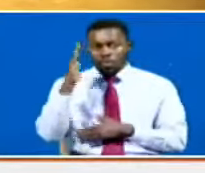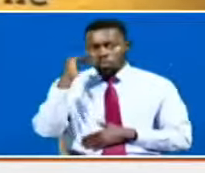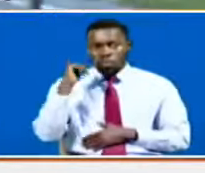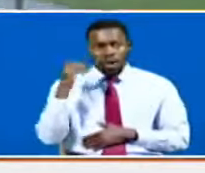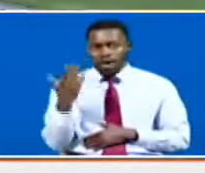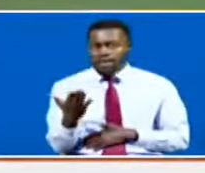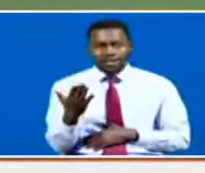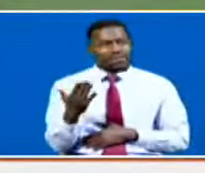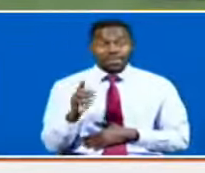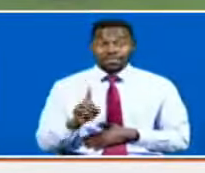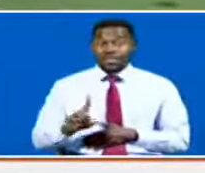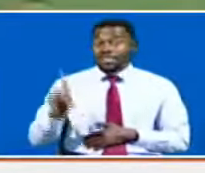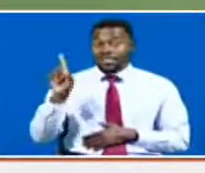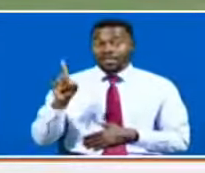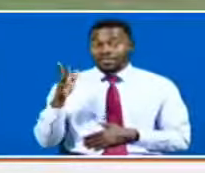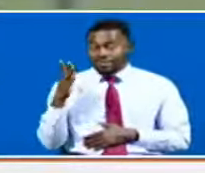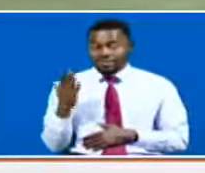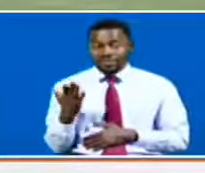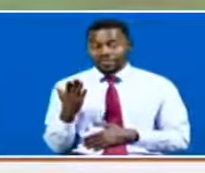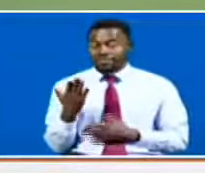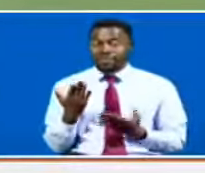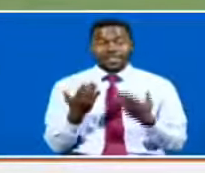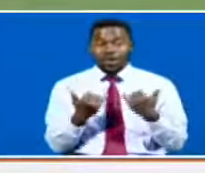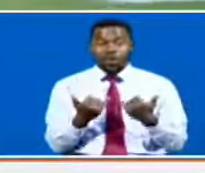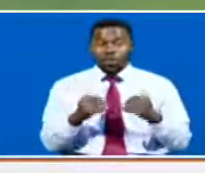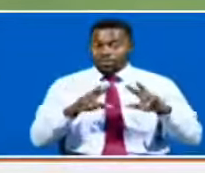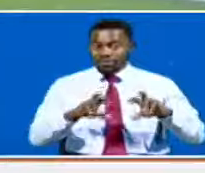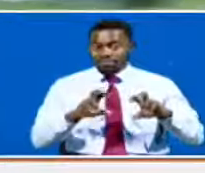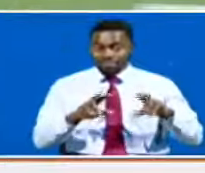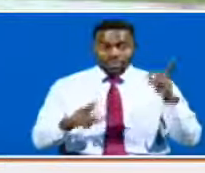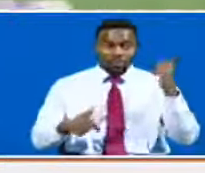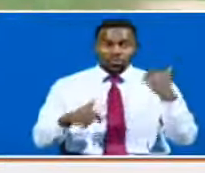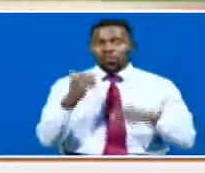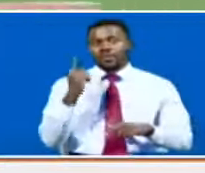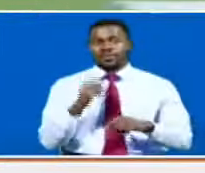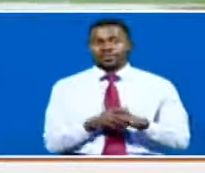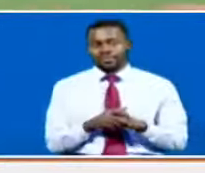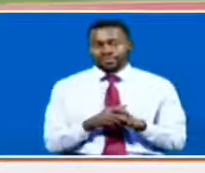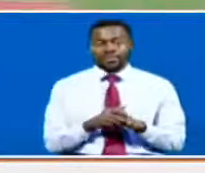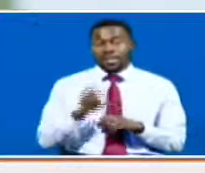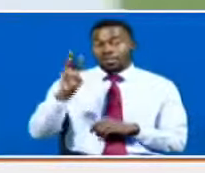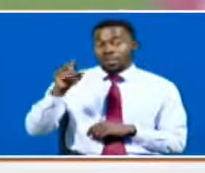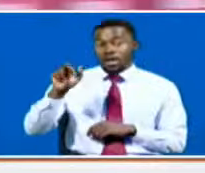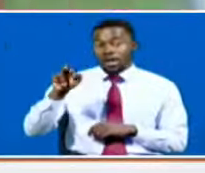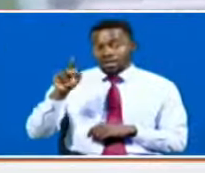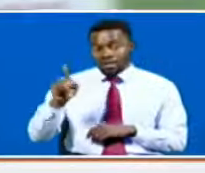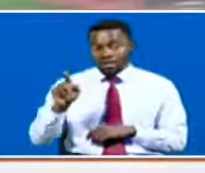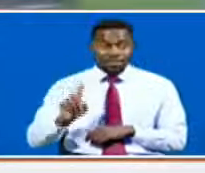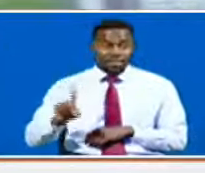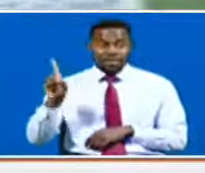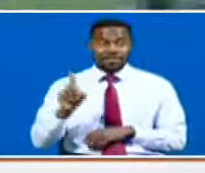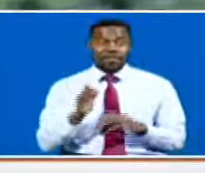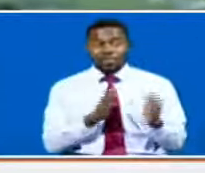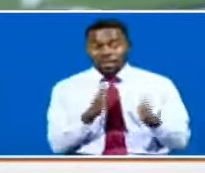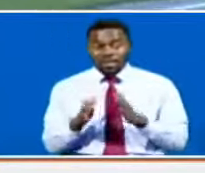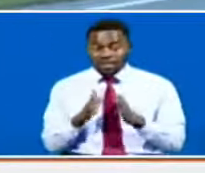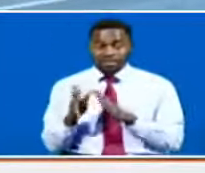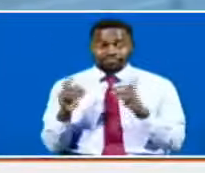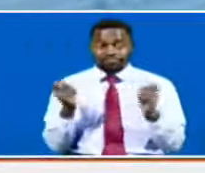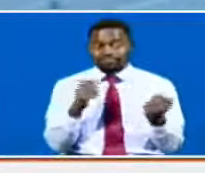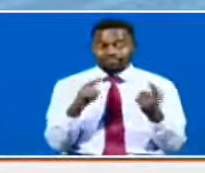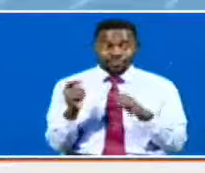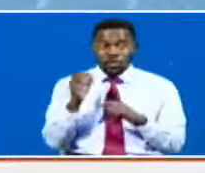ndilo tegemeo pekee alilotafuta ili kuzishinda siku zake za giza. Mark Otieno amepangwa kushindana kwenye udongo wa